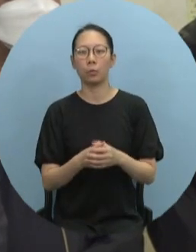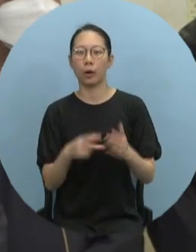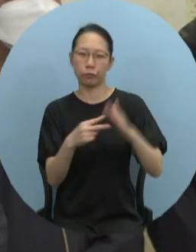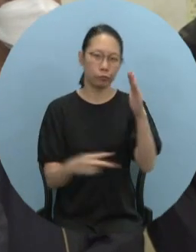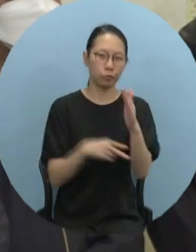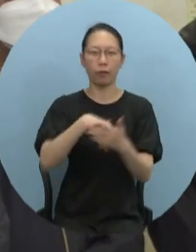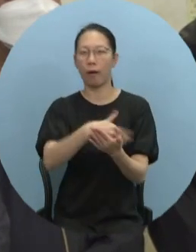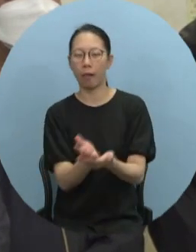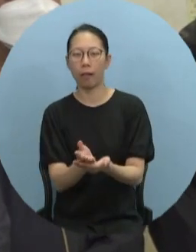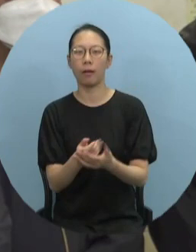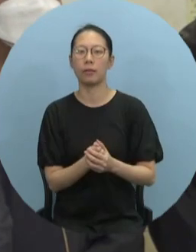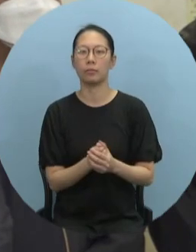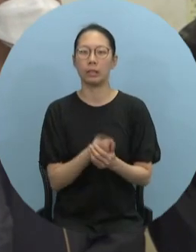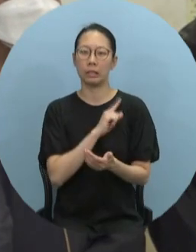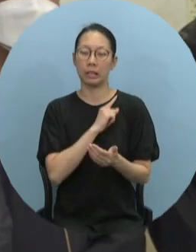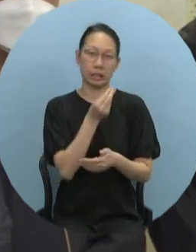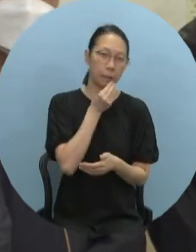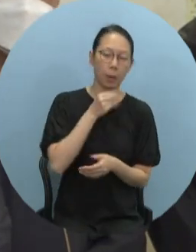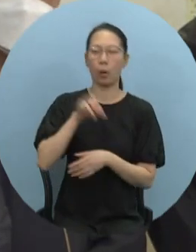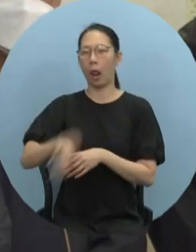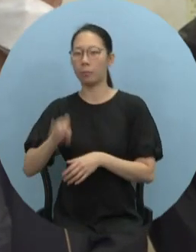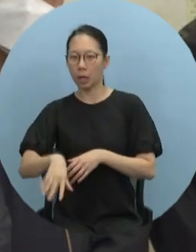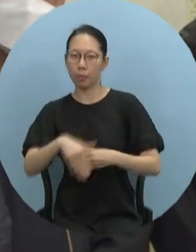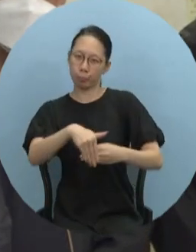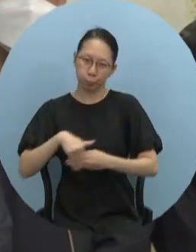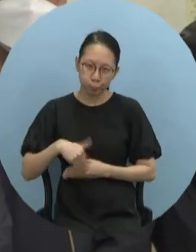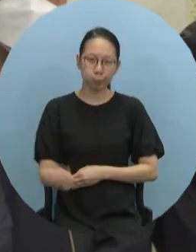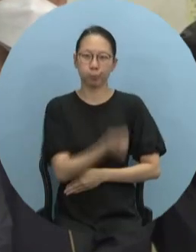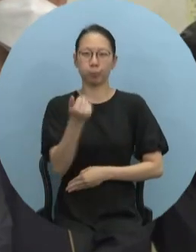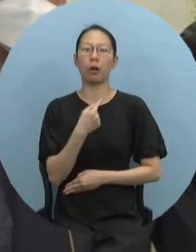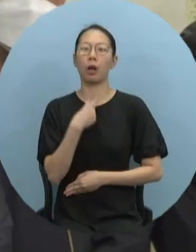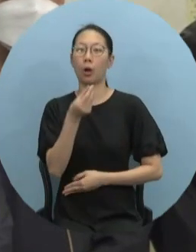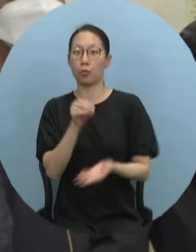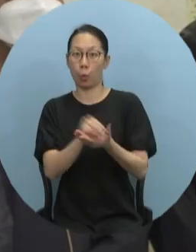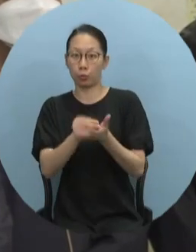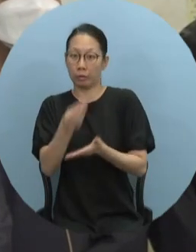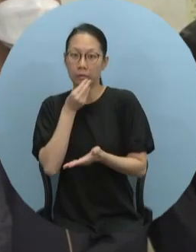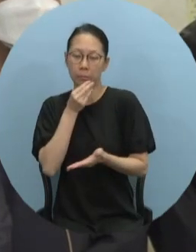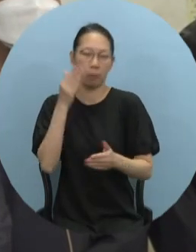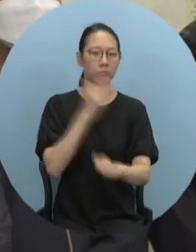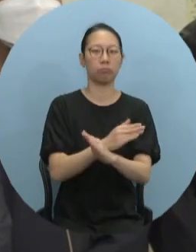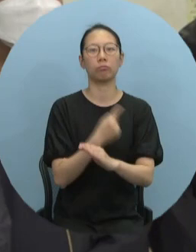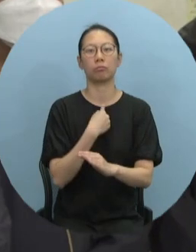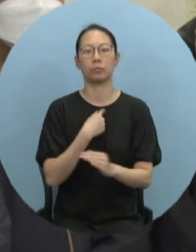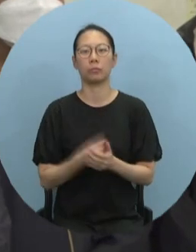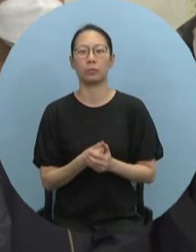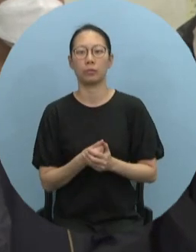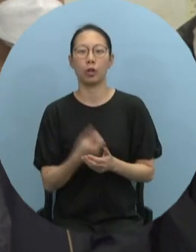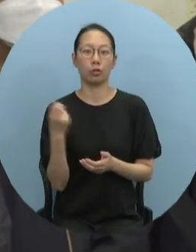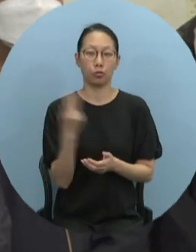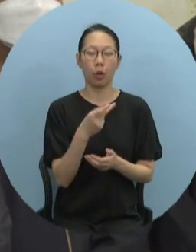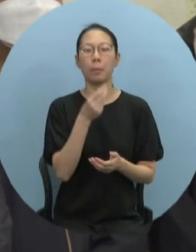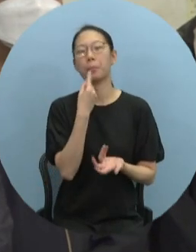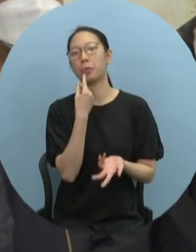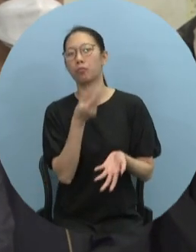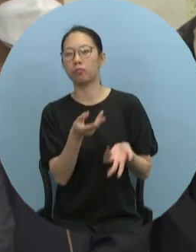食物業處所咧妥善咧係存放食物同埋垃圾，斷絕咧老鼠食物嘅來源，避免咧喺街市、食